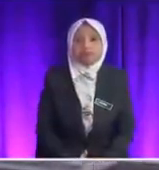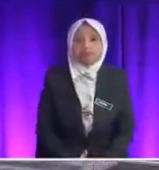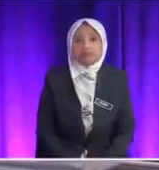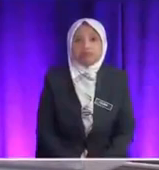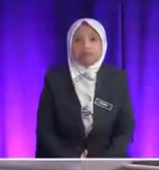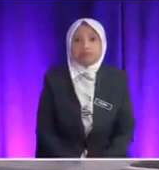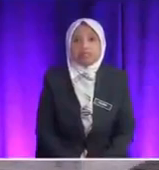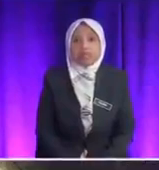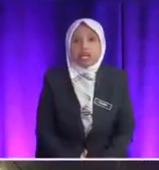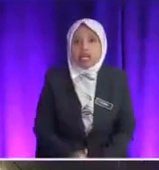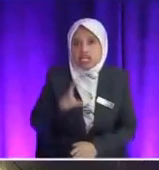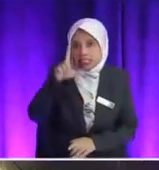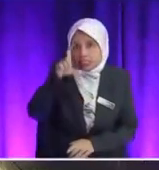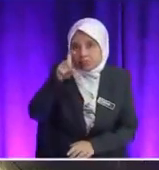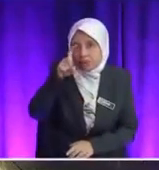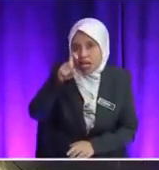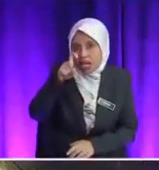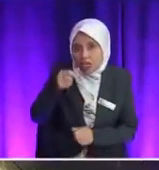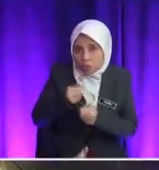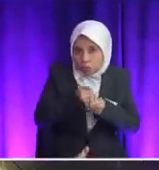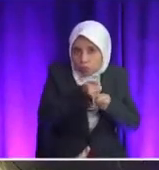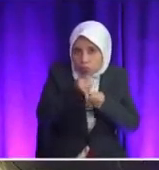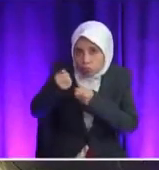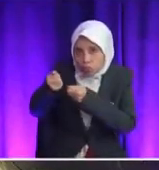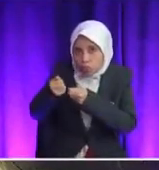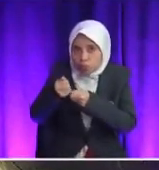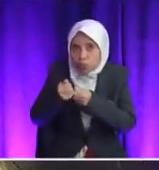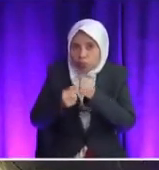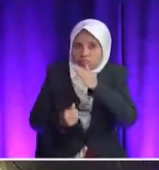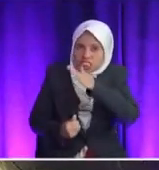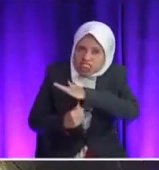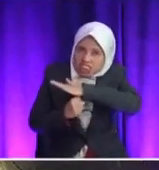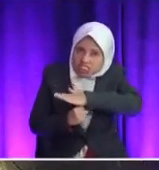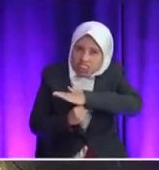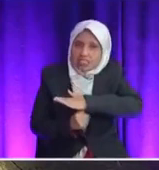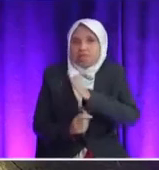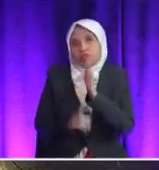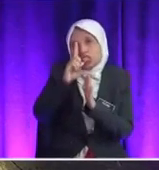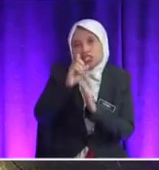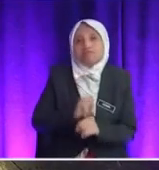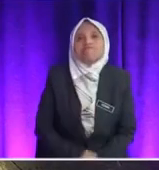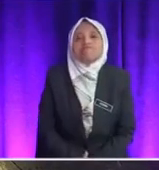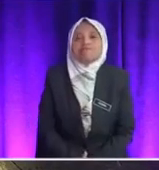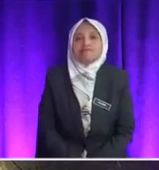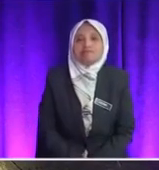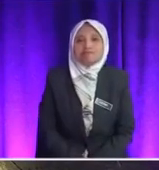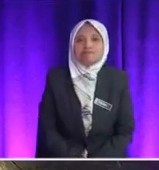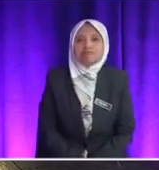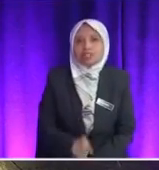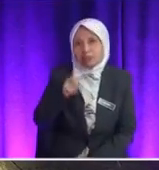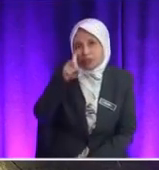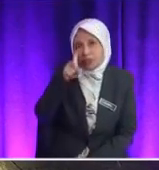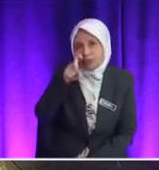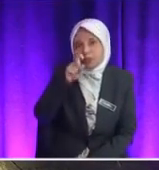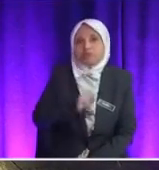seterusnya spray penyembur air tekanan tinggi ah ini Uh ini spring water Oke